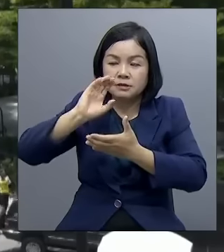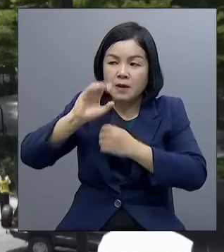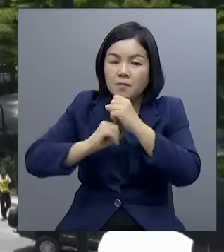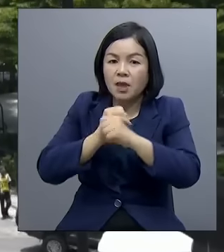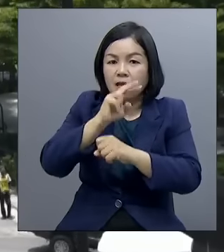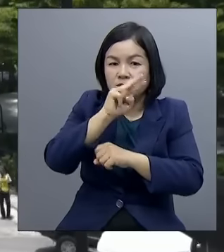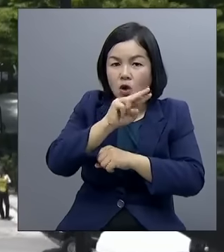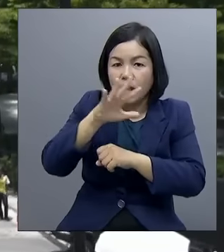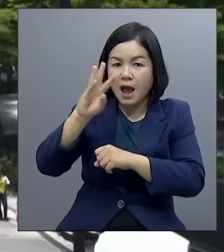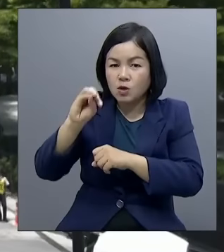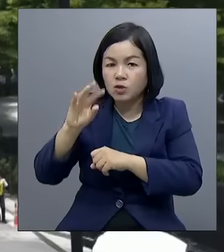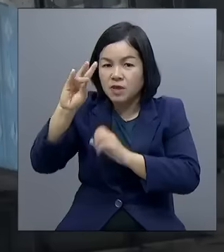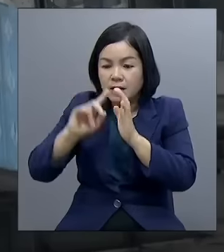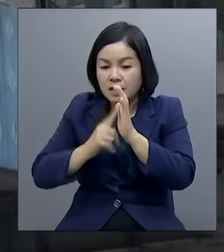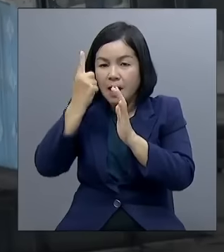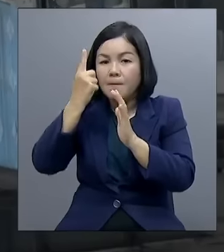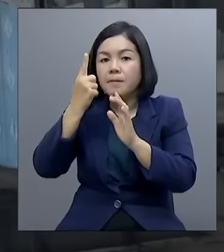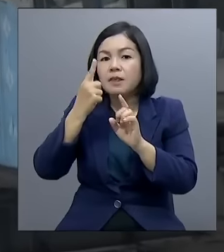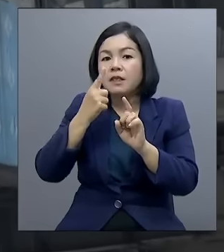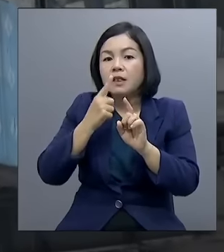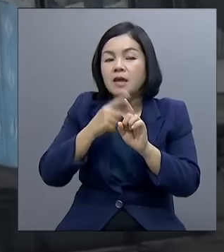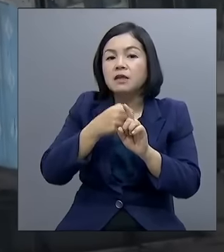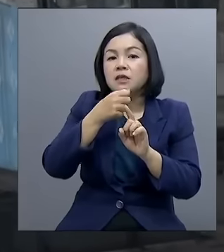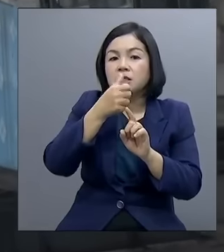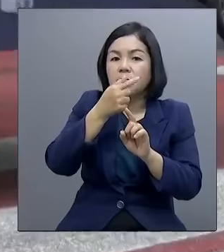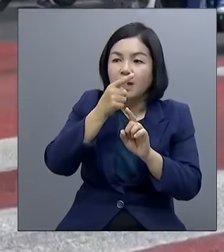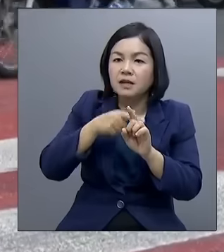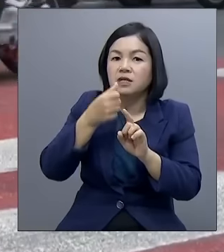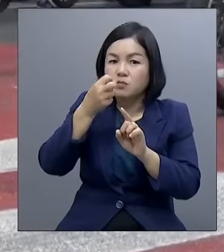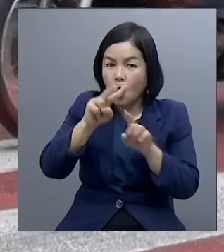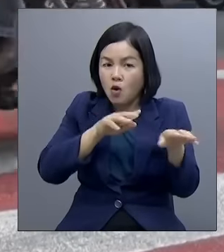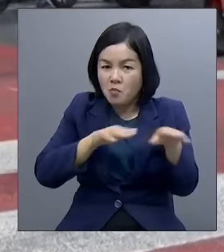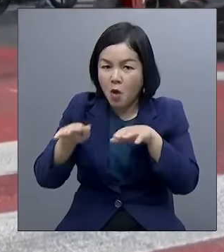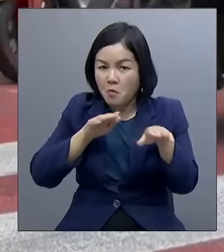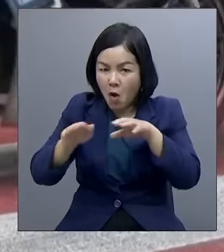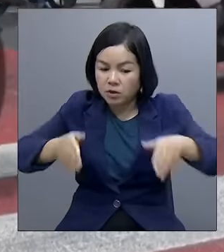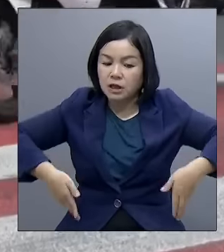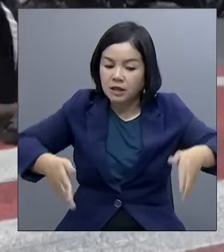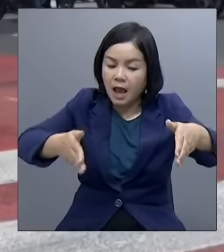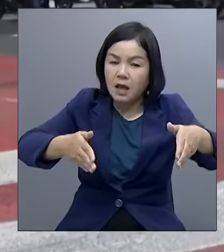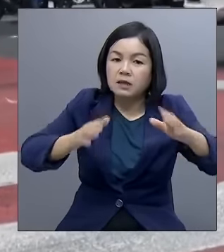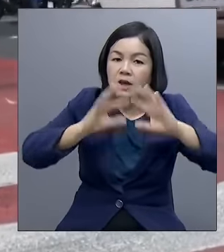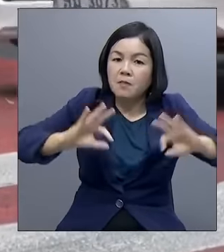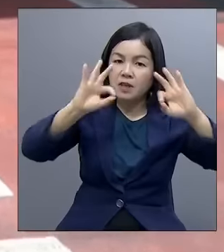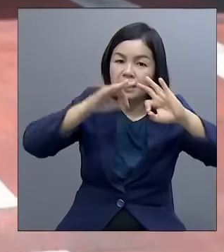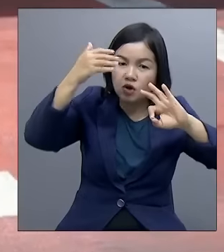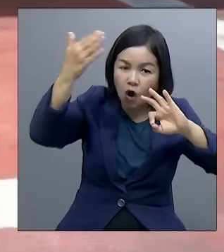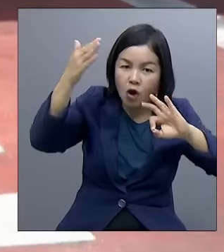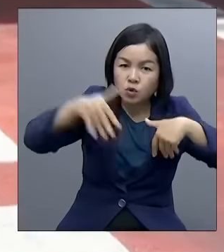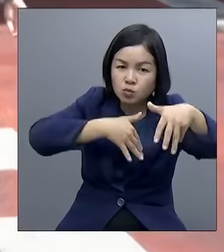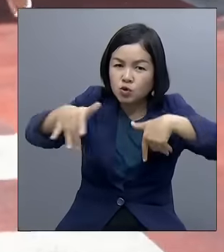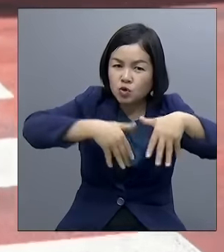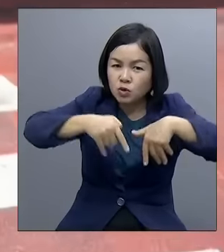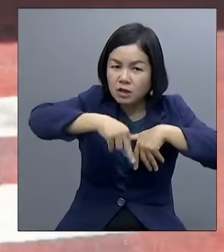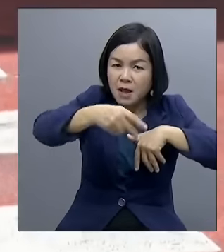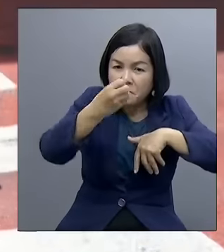าณปี67ซึ่งจะเริ่มประมาณปลายปีนี้เนี่ยก็มีอีก30เส้นทางครับผมก็จะปรับปรุงตามลำดับความสำคัญก่อนหลังนะครับเรื่องจำนวนคนใช้แล้วก็เรื่องที่ประช